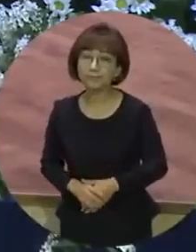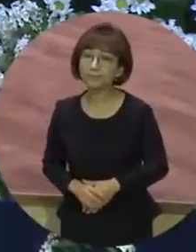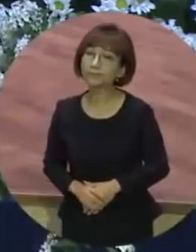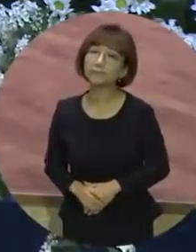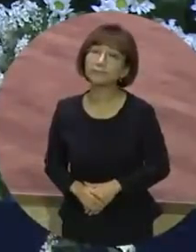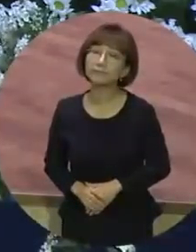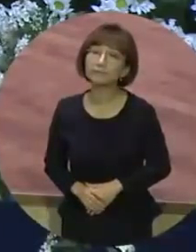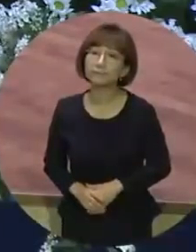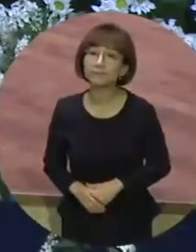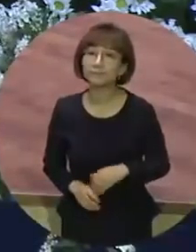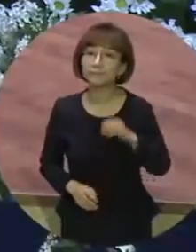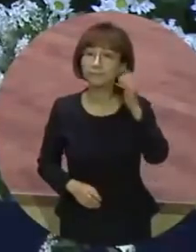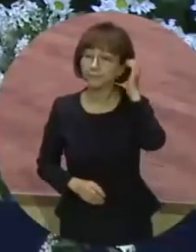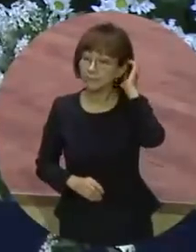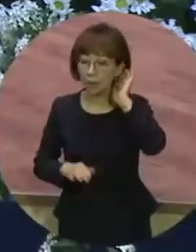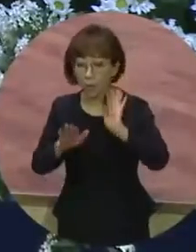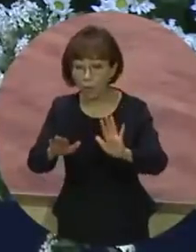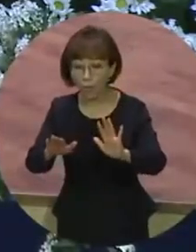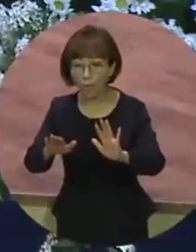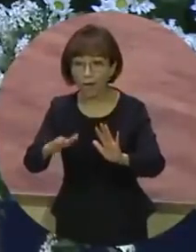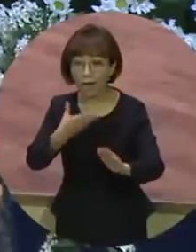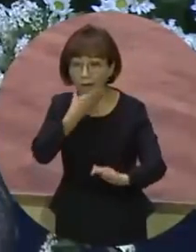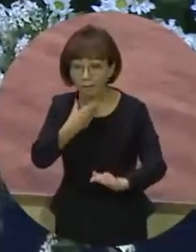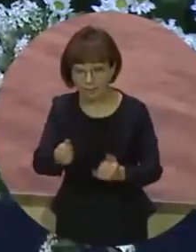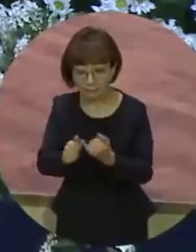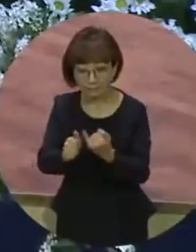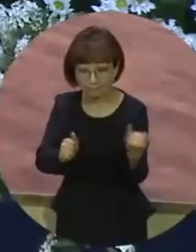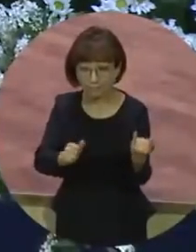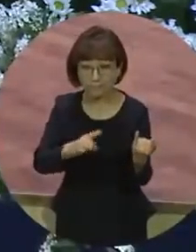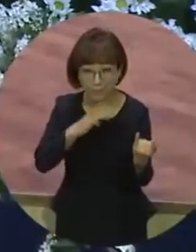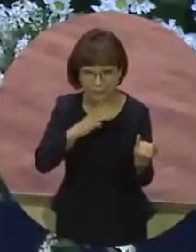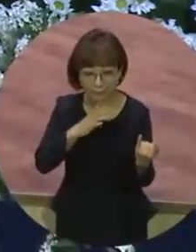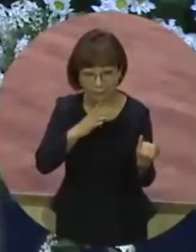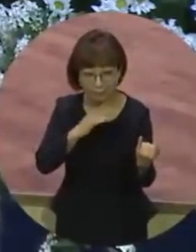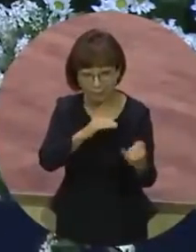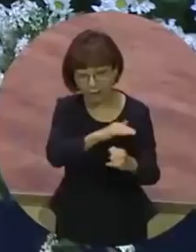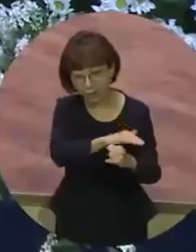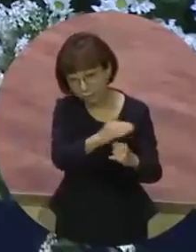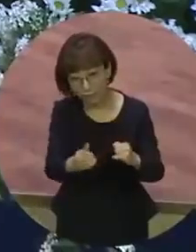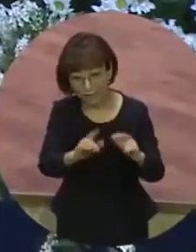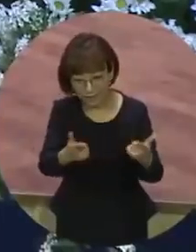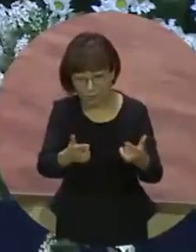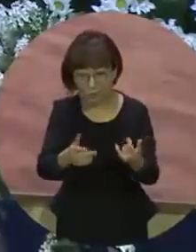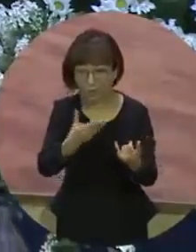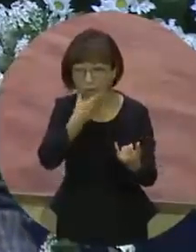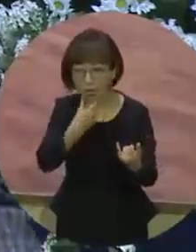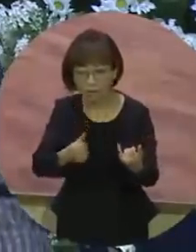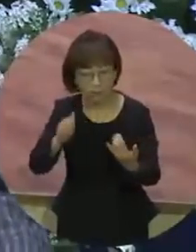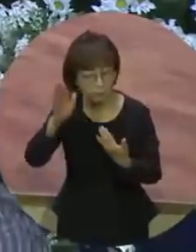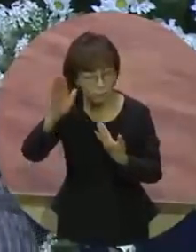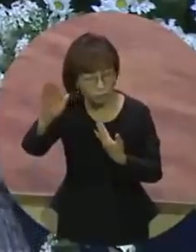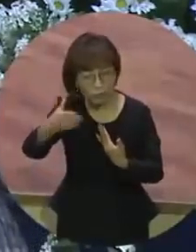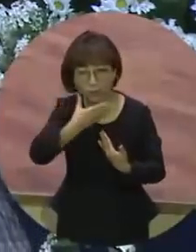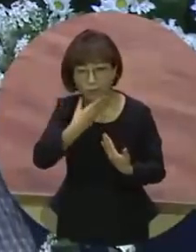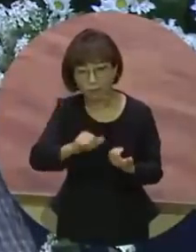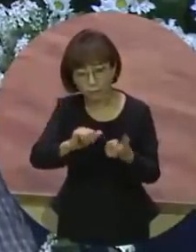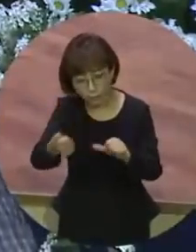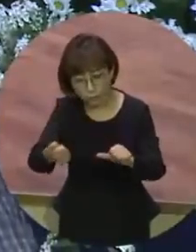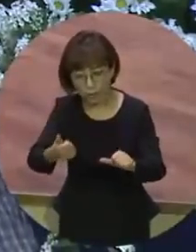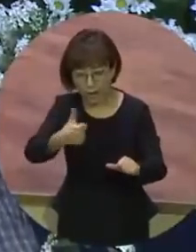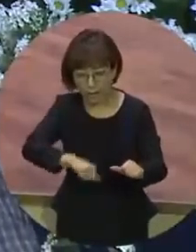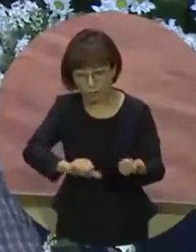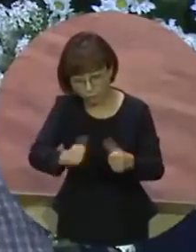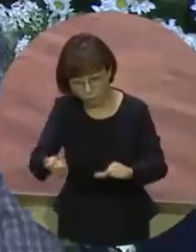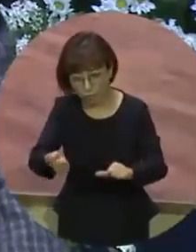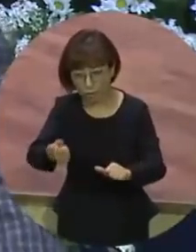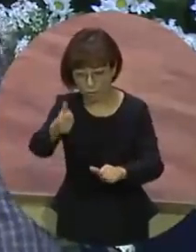아니라 아브라함 자신도 여기 묻혔고, 그 다음에 뭡니까? 아들 이삭, 리브가 싹 다 여기다 묻힙니다. 이 굴에 다